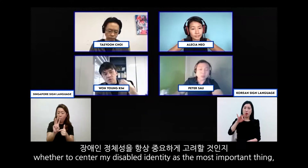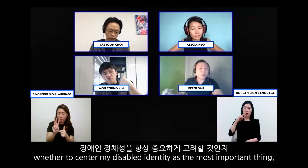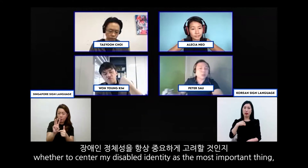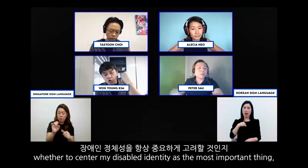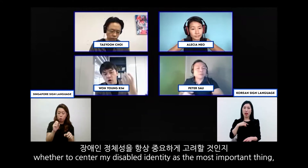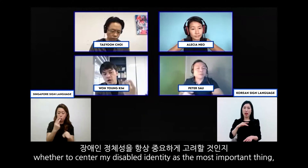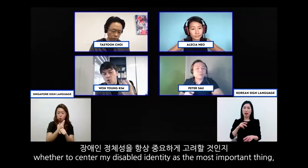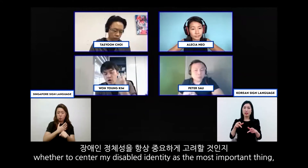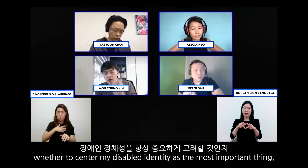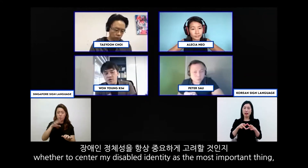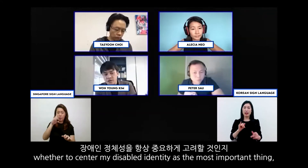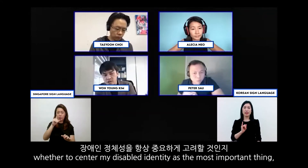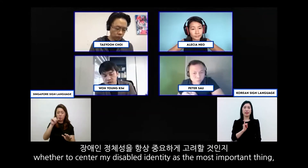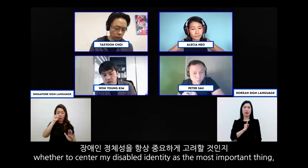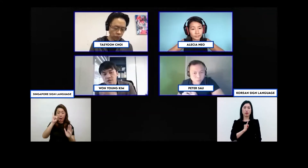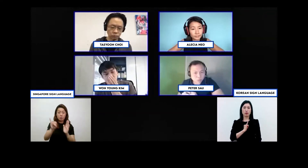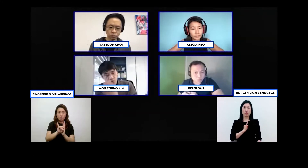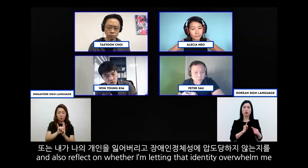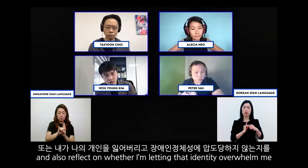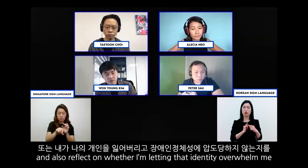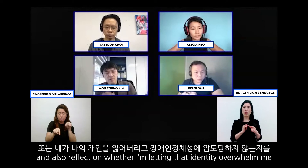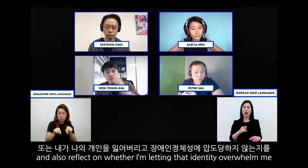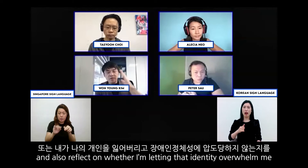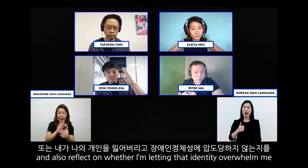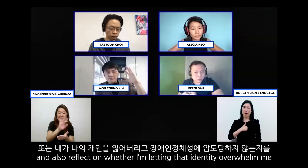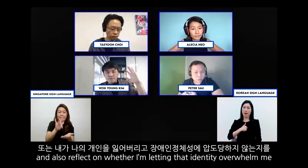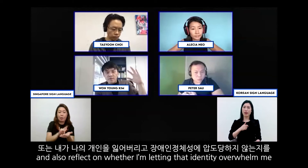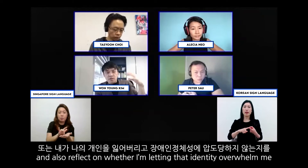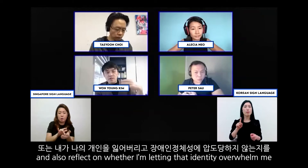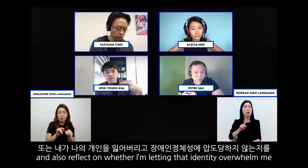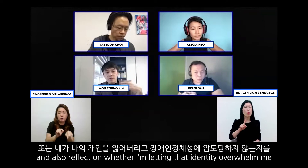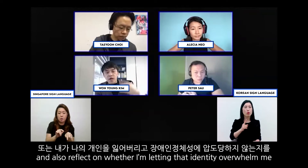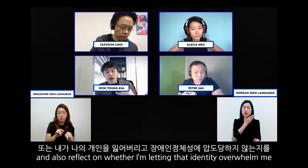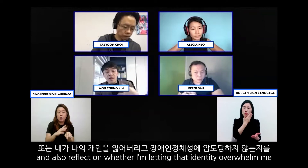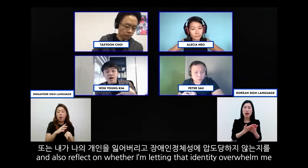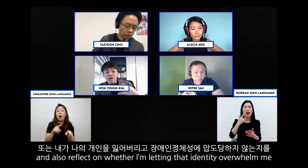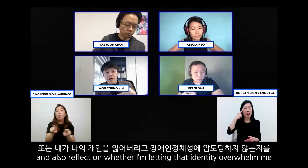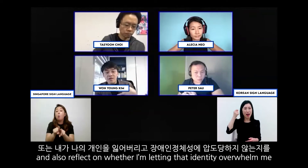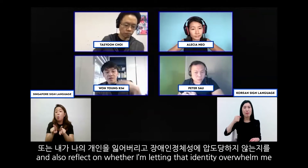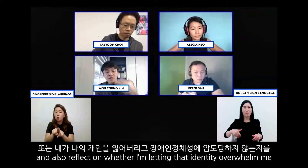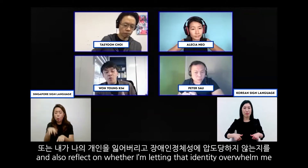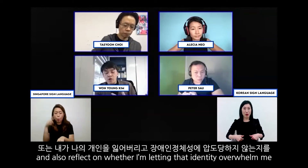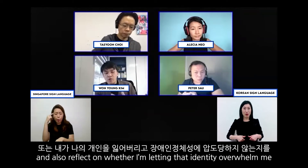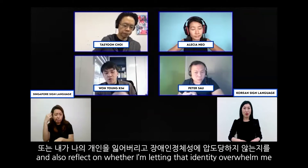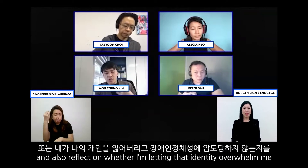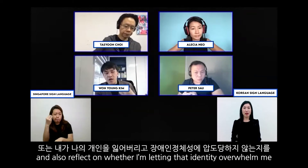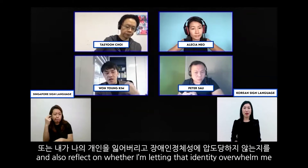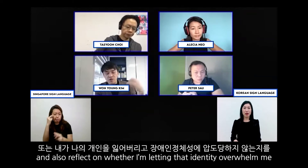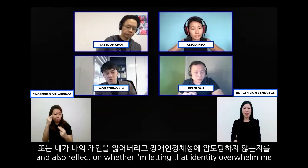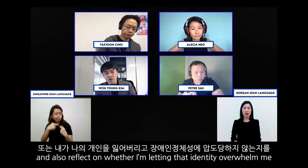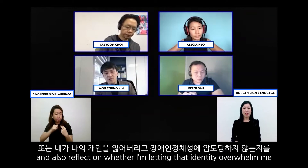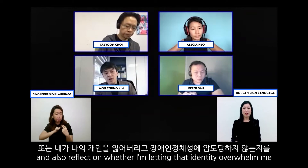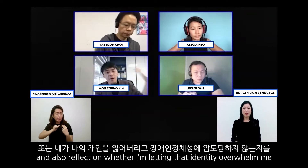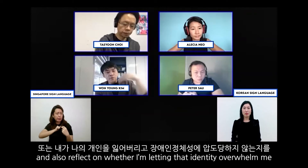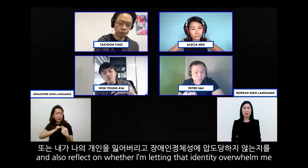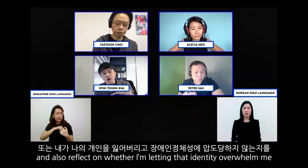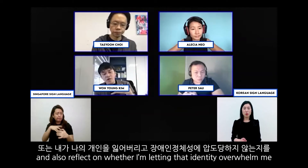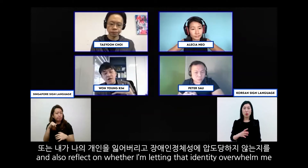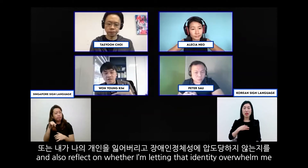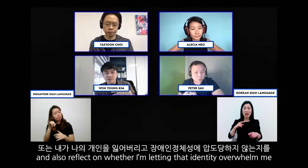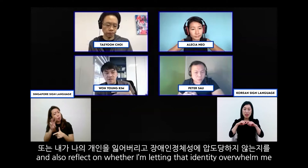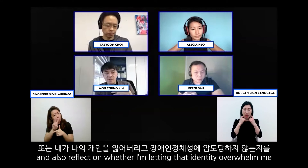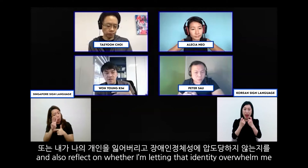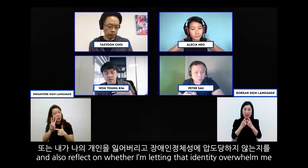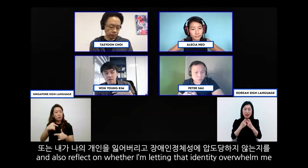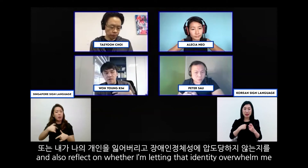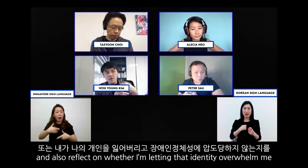항상 중요하게 고려할 것인지 또는 내가 나의 개인을 잃어버리고 장애인 정체성에